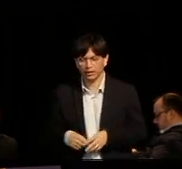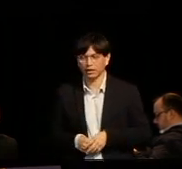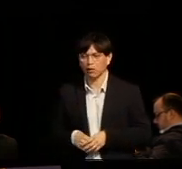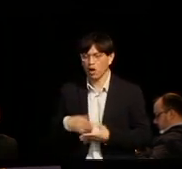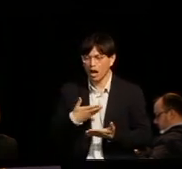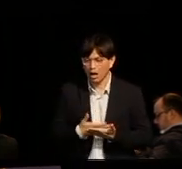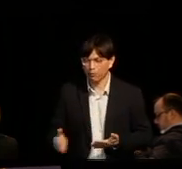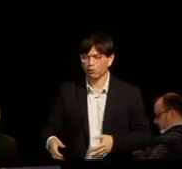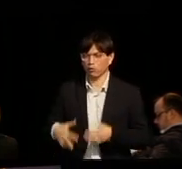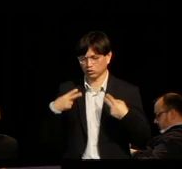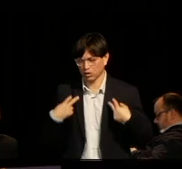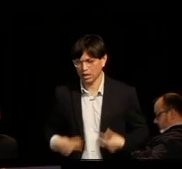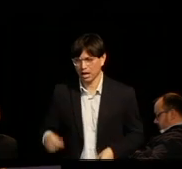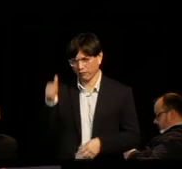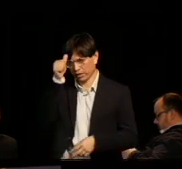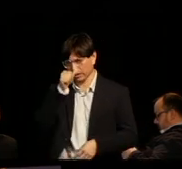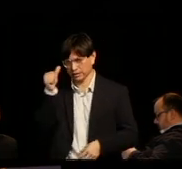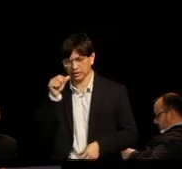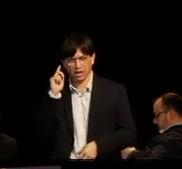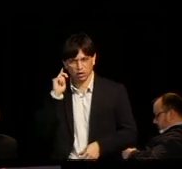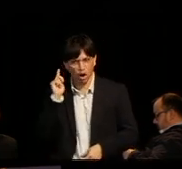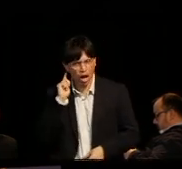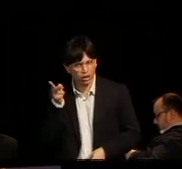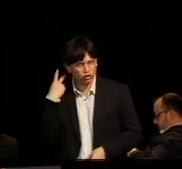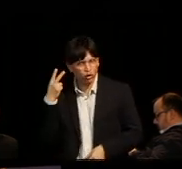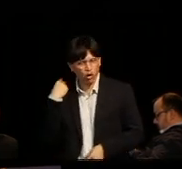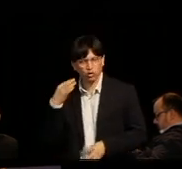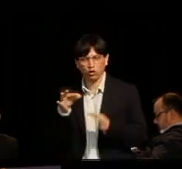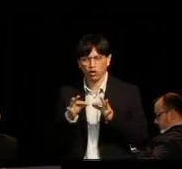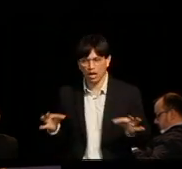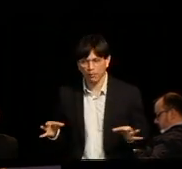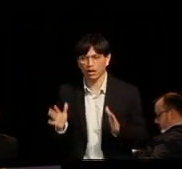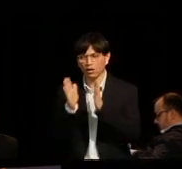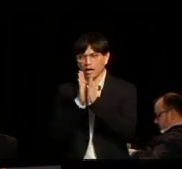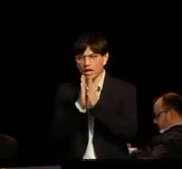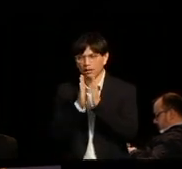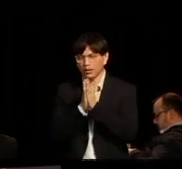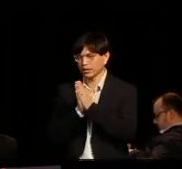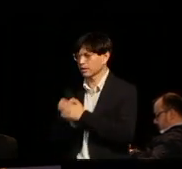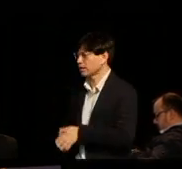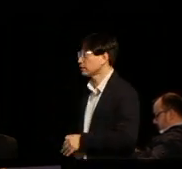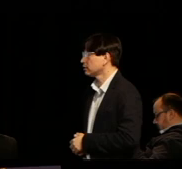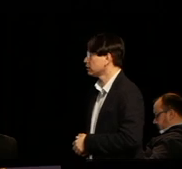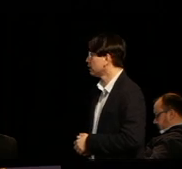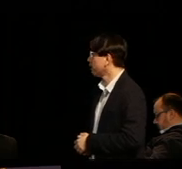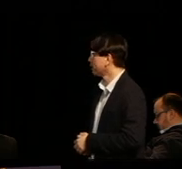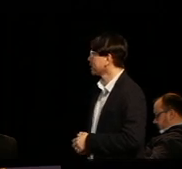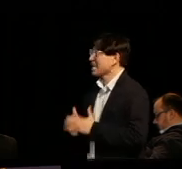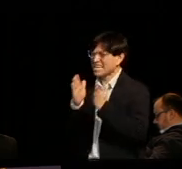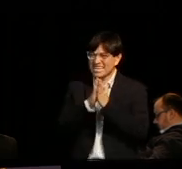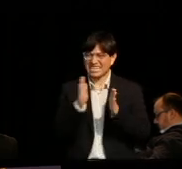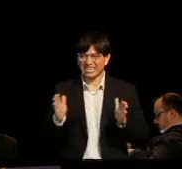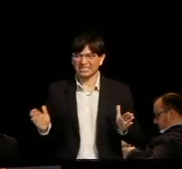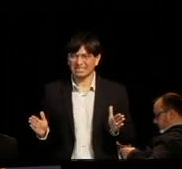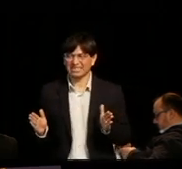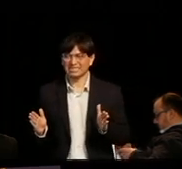vita cristiana quindi l'ascolto della parola La Liturgia la comunità e la preghiera il catechista ha un